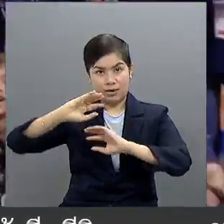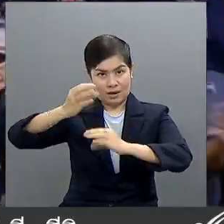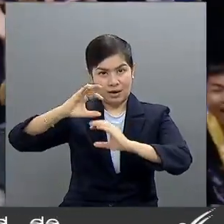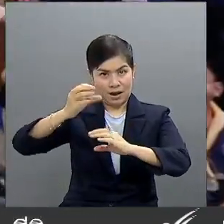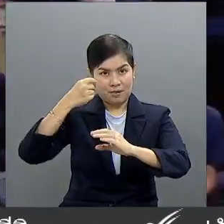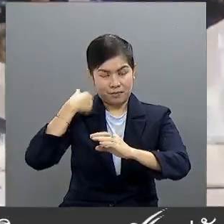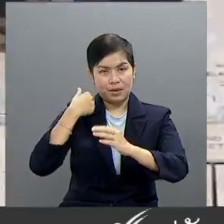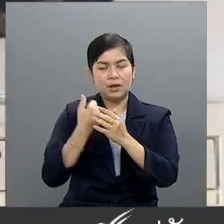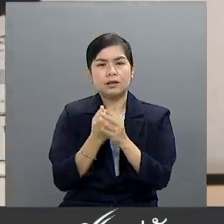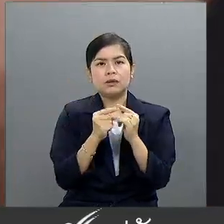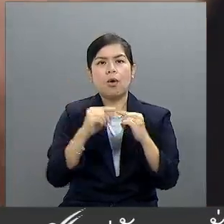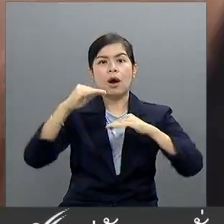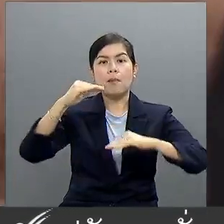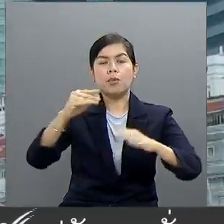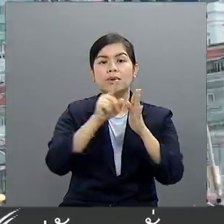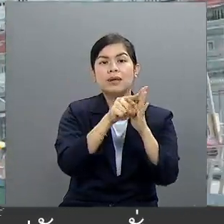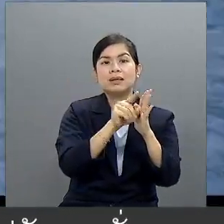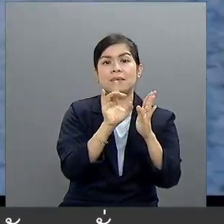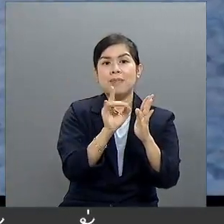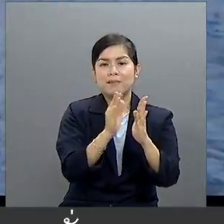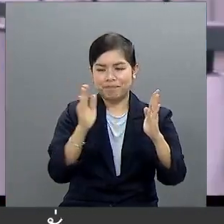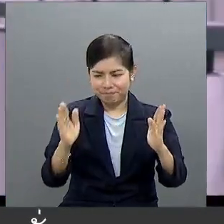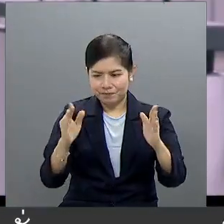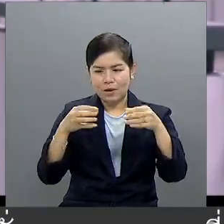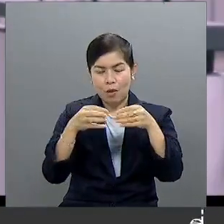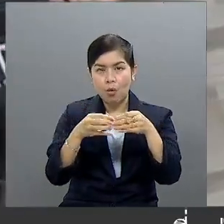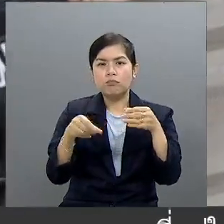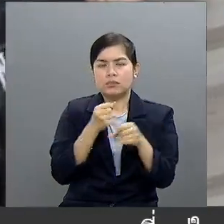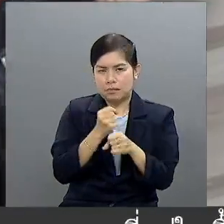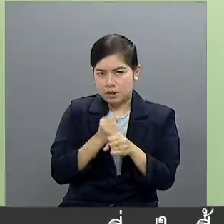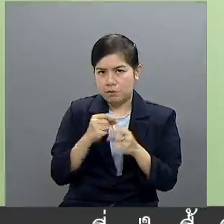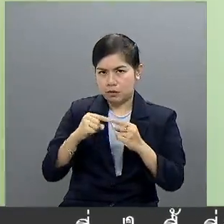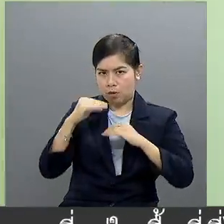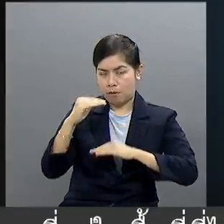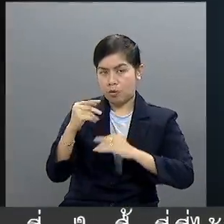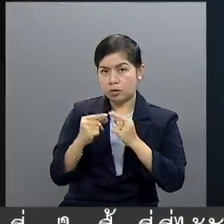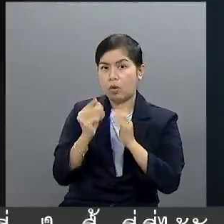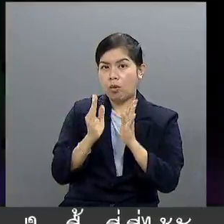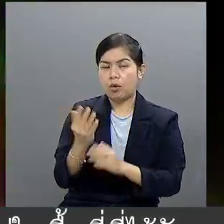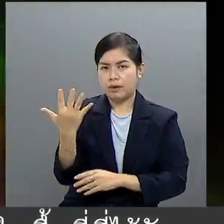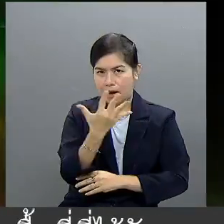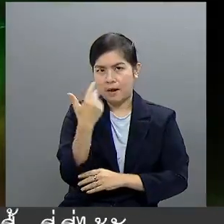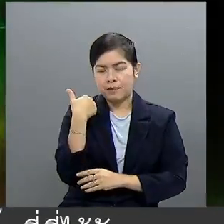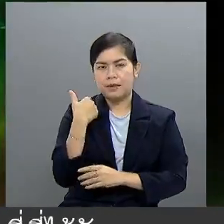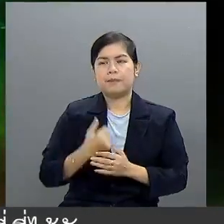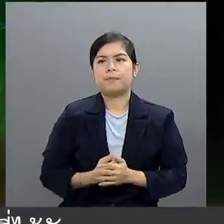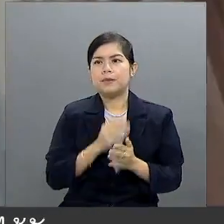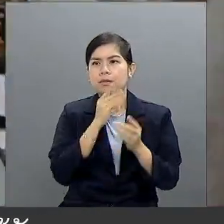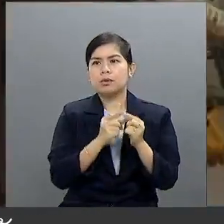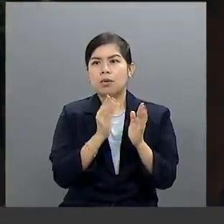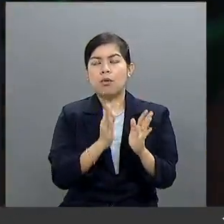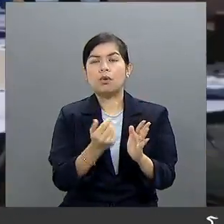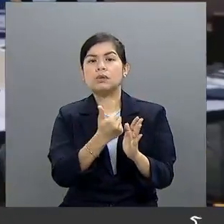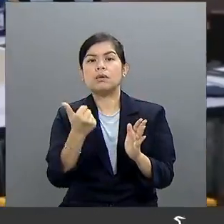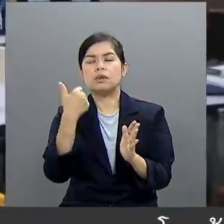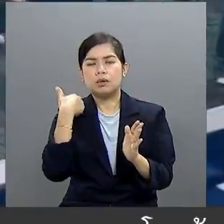ทีมหนึ่ง5คนไม่เกิน5คนนะฮะในประเภทอุดมศึกษาหรือเทียบเท่าส่วนบุคคลทั่วไปก็เช่นกันนะใช้เกณฑ์เดียวกัน